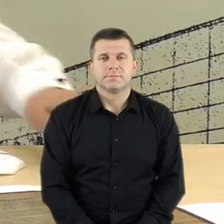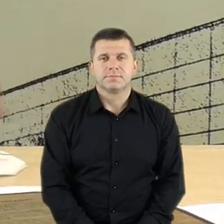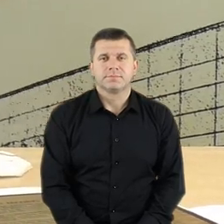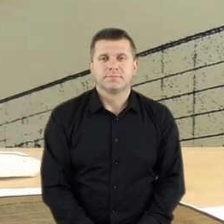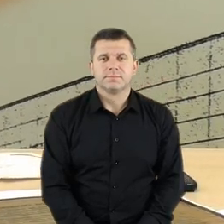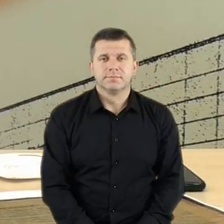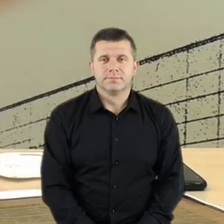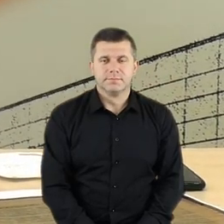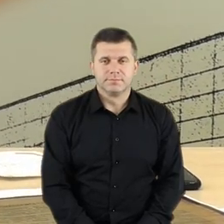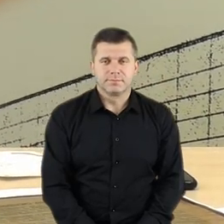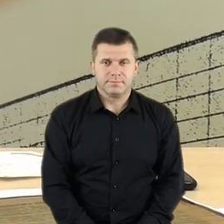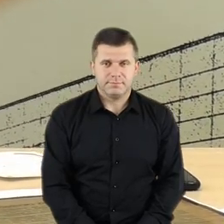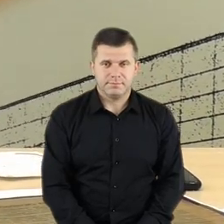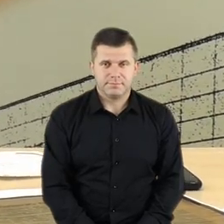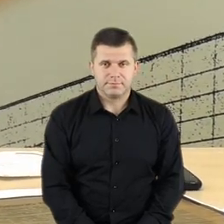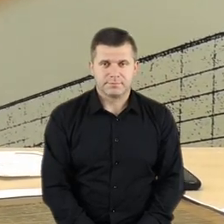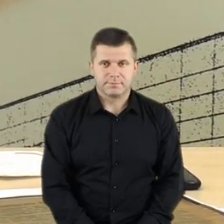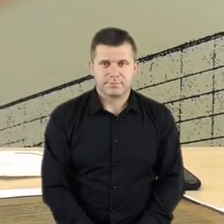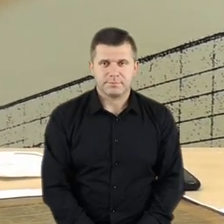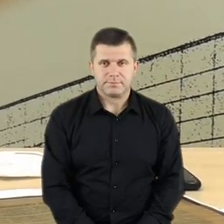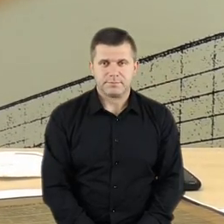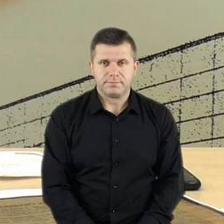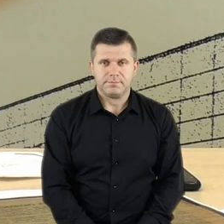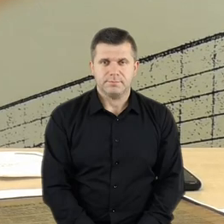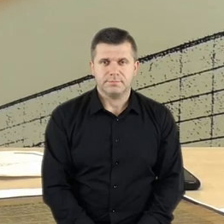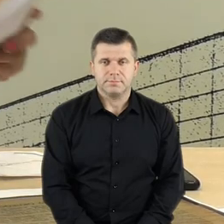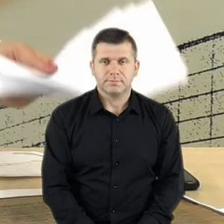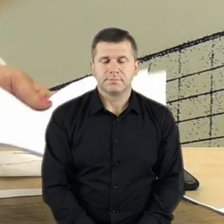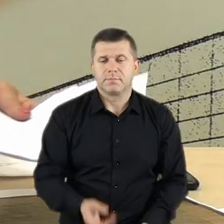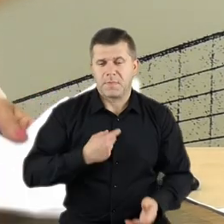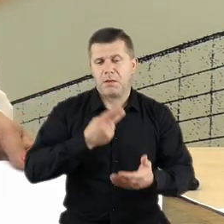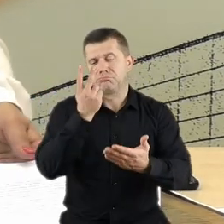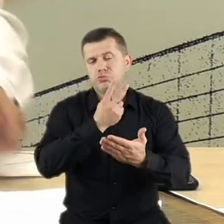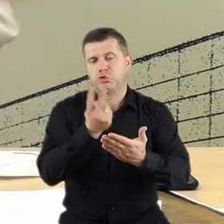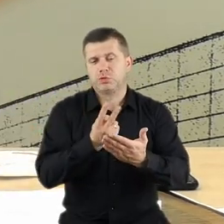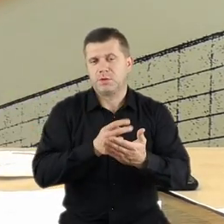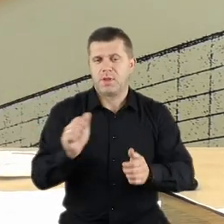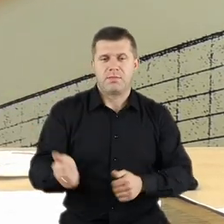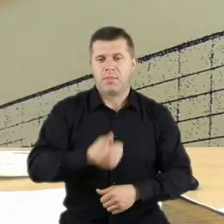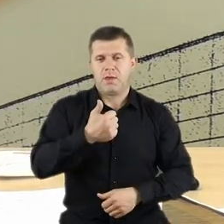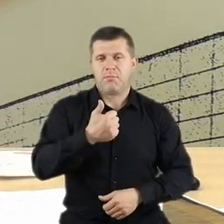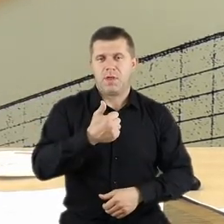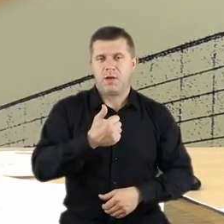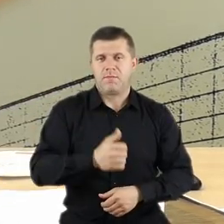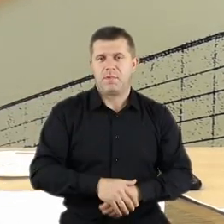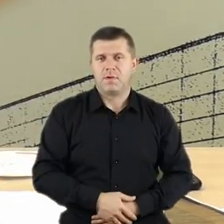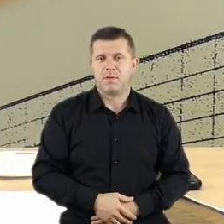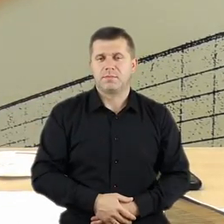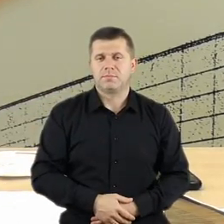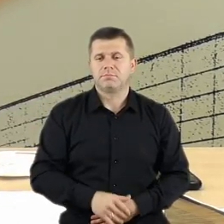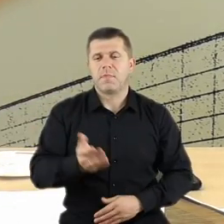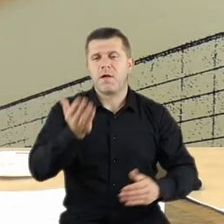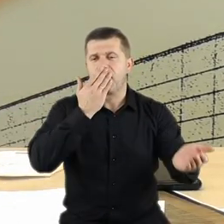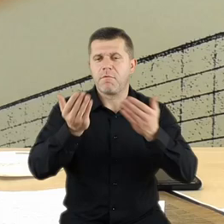weź no więc przeczytam wam może najpierw Jak wygląda